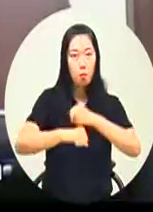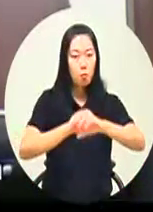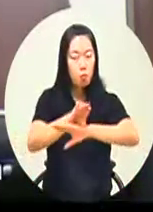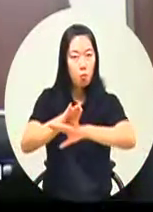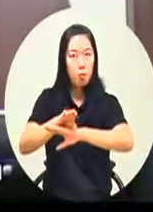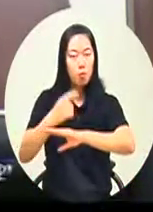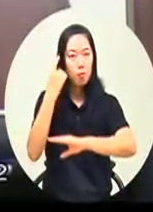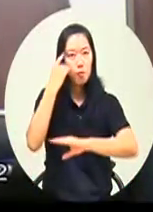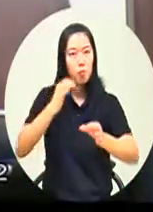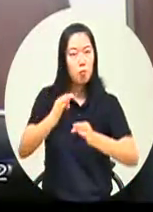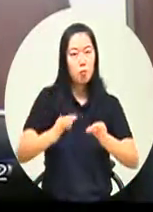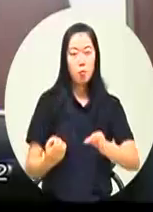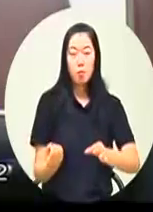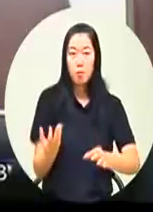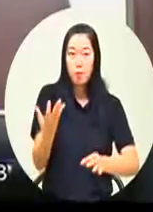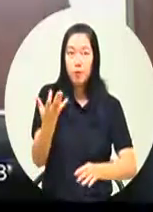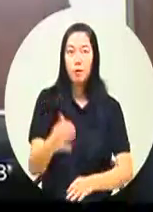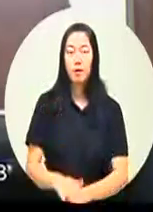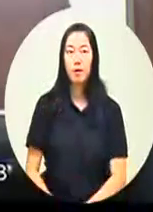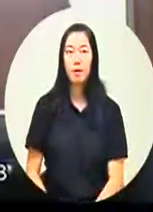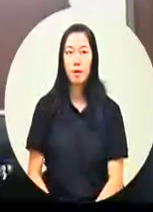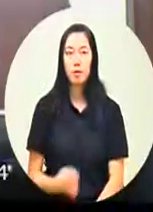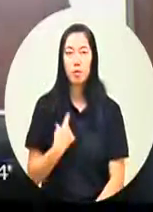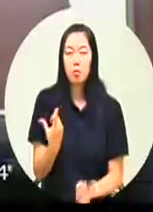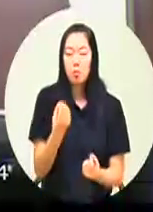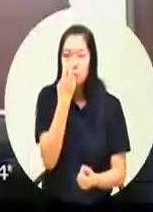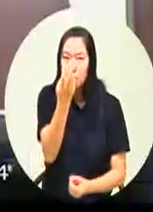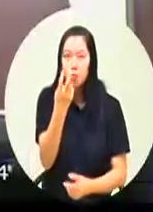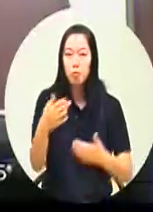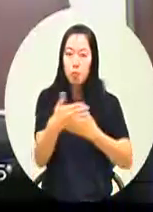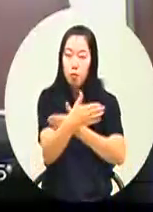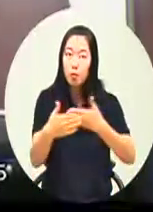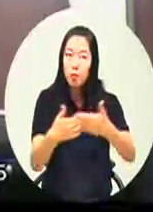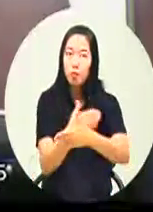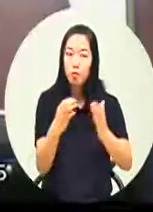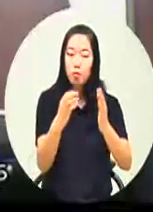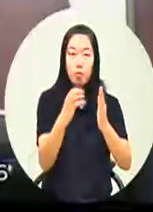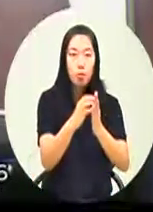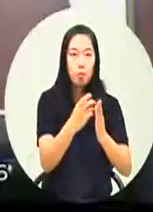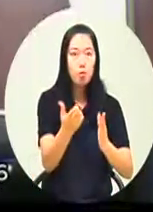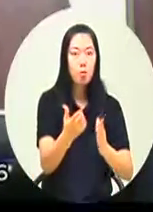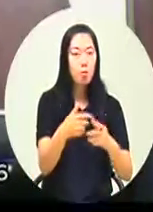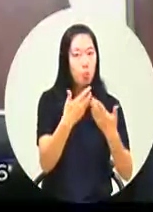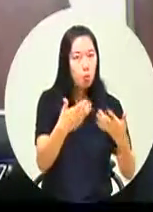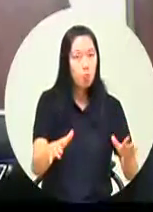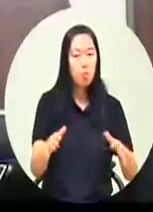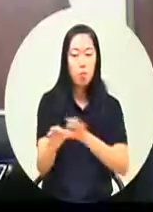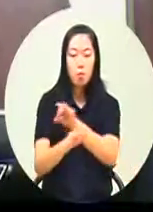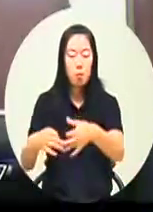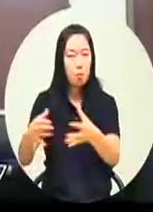大。以我相信去拜访交通局的一定很多，去拜访经济部交通部